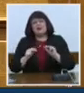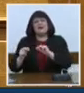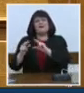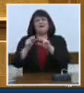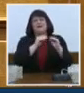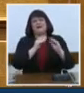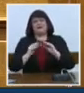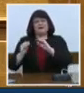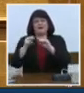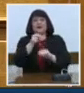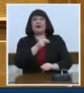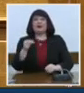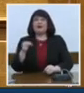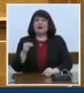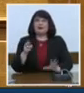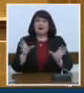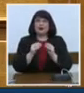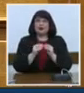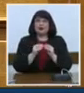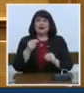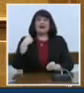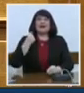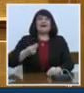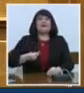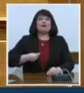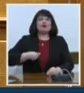ζήτημα δημόσιας ηθικής.